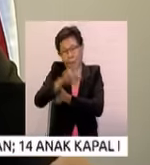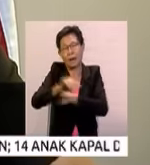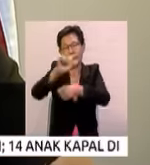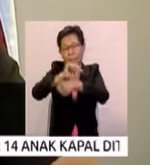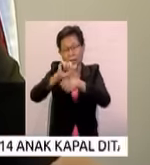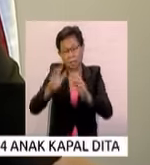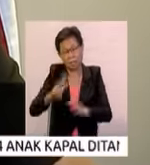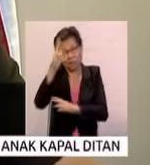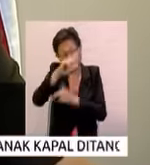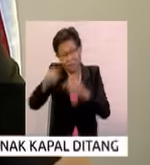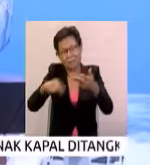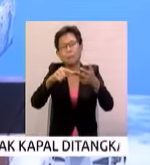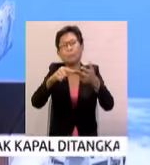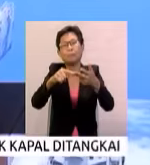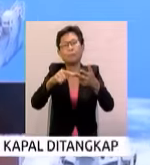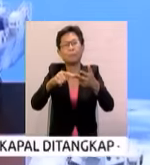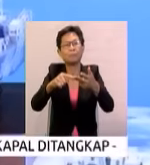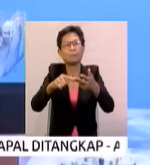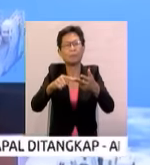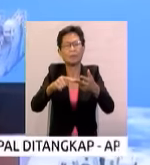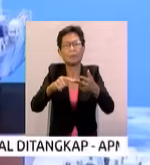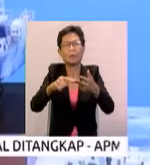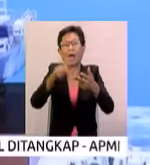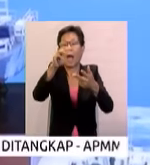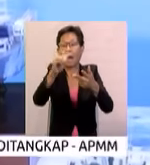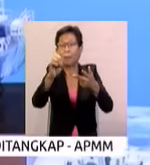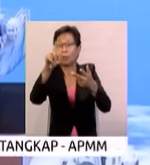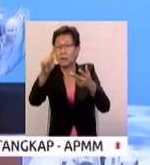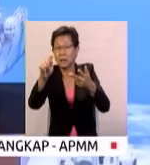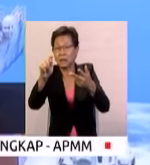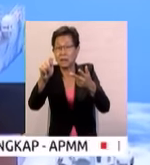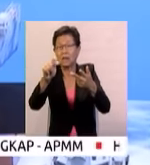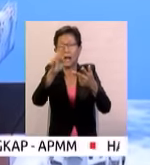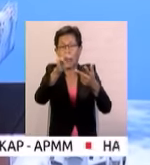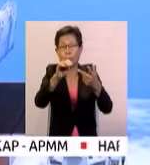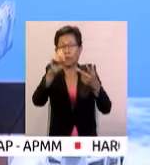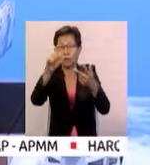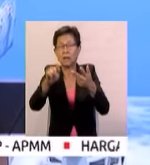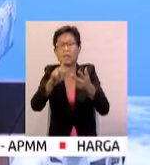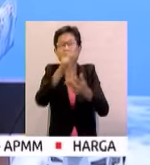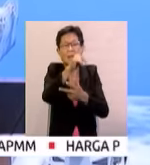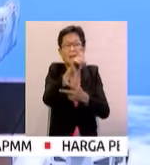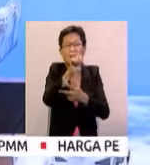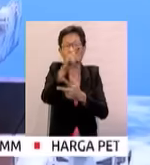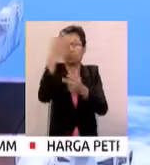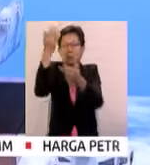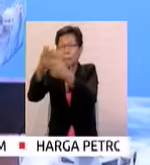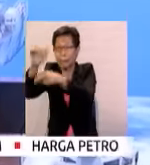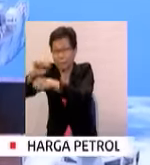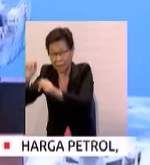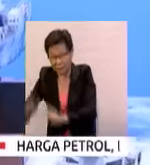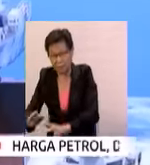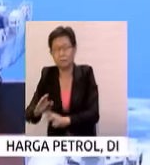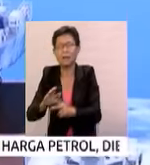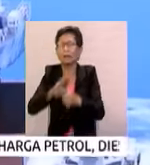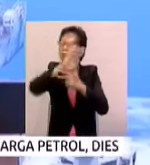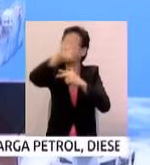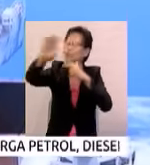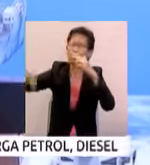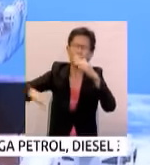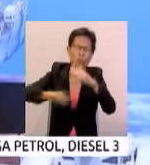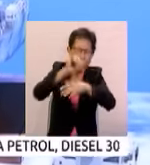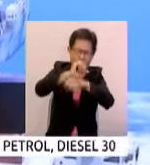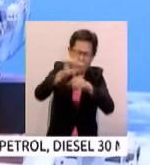awam, Kementerian Pengangkutan daripada Menteri KSU sampailah kaki tangannya dan semua kaki